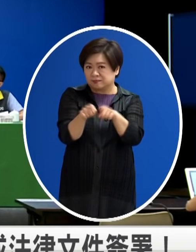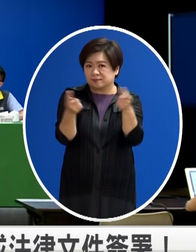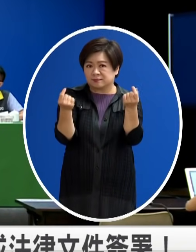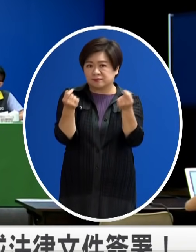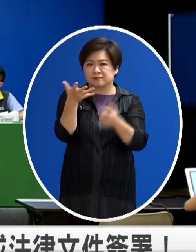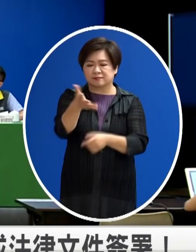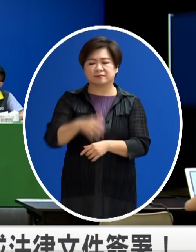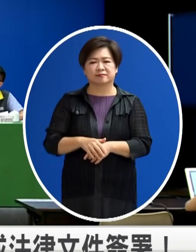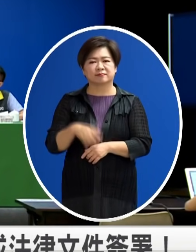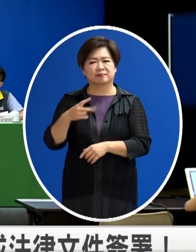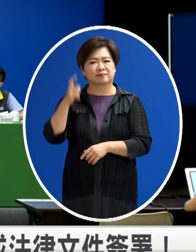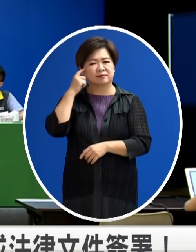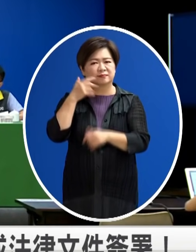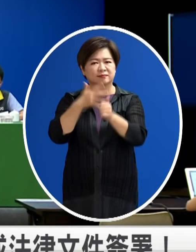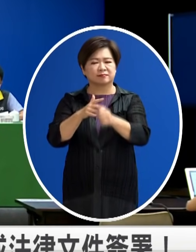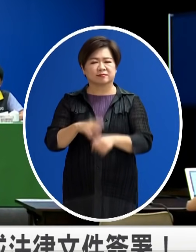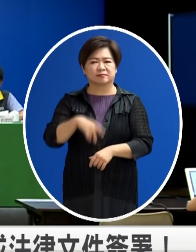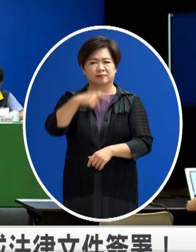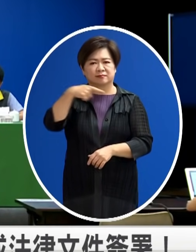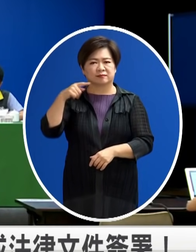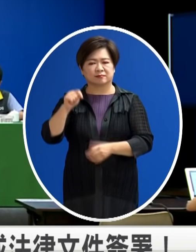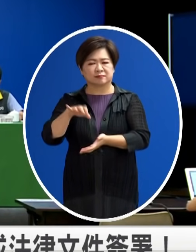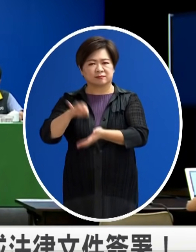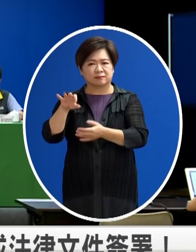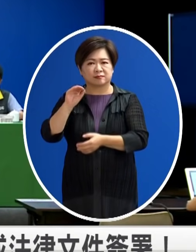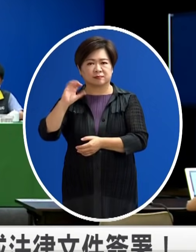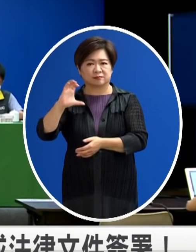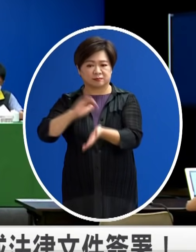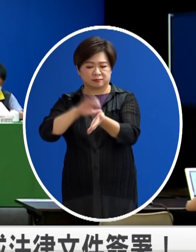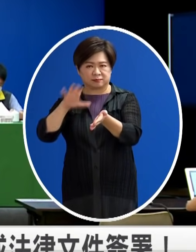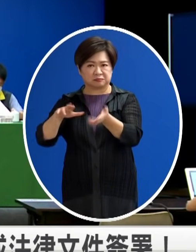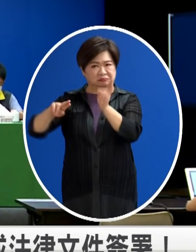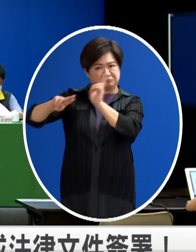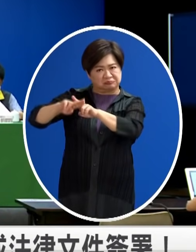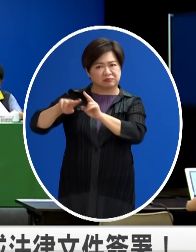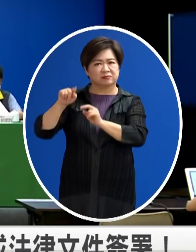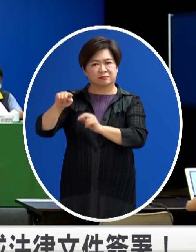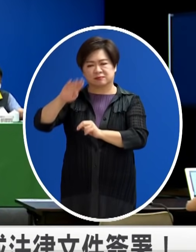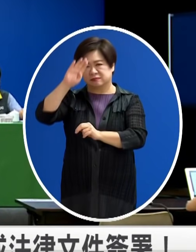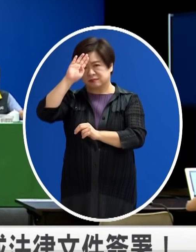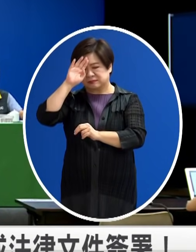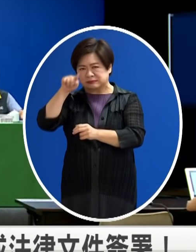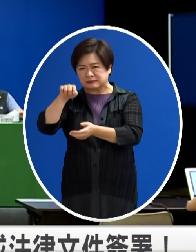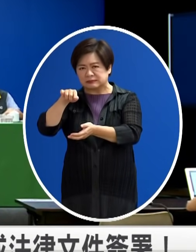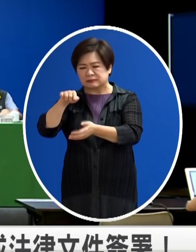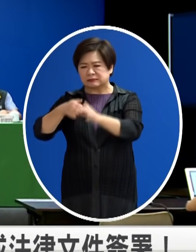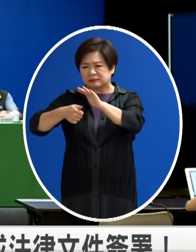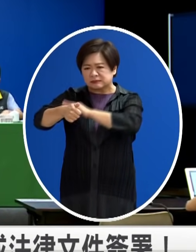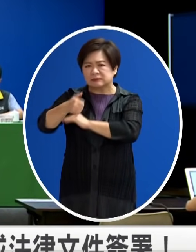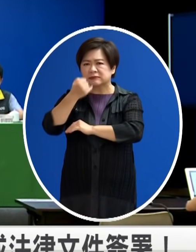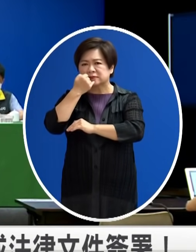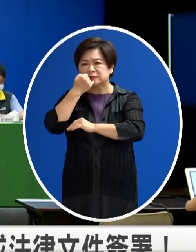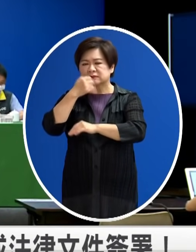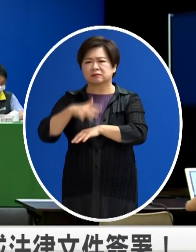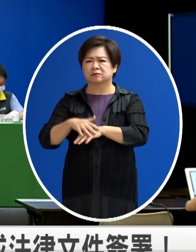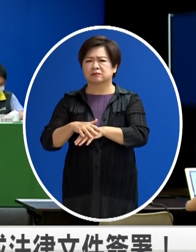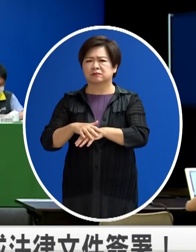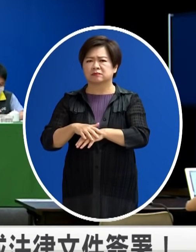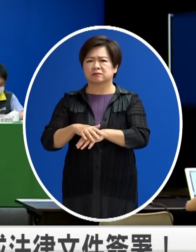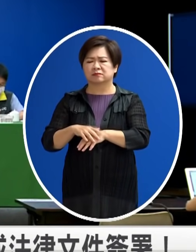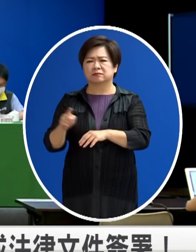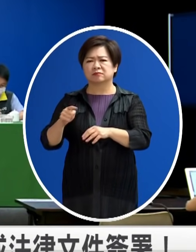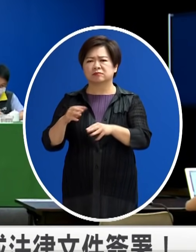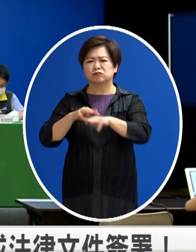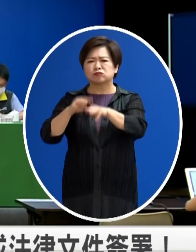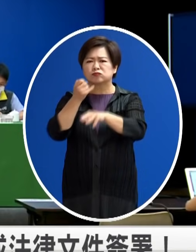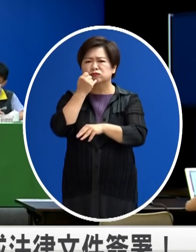请教 PTT 上有人踢爆说万方医院封院，他有这个患者指出不幸，请问一下指挥中心有没有掌握相